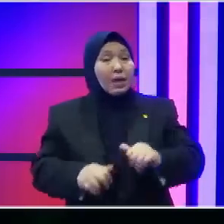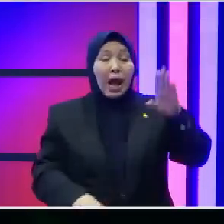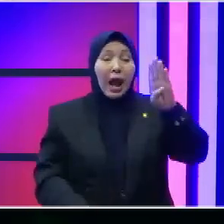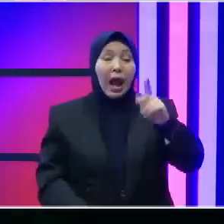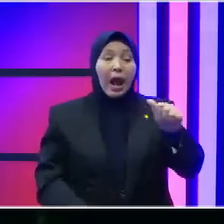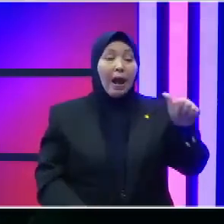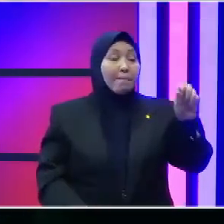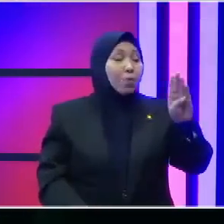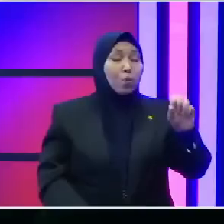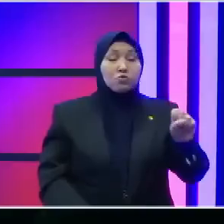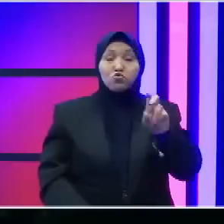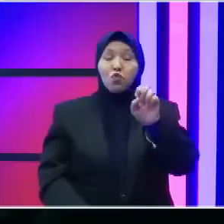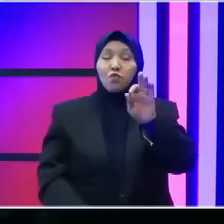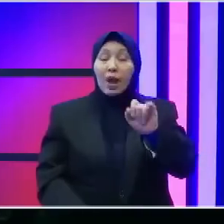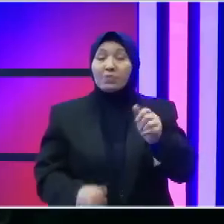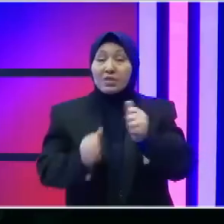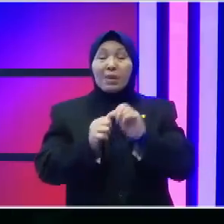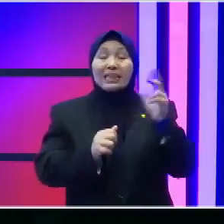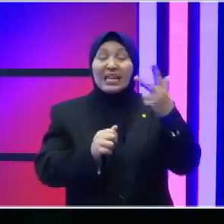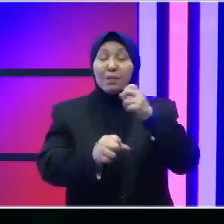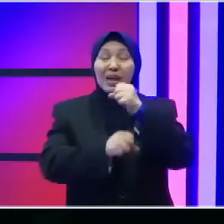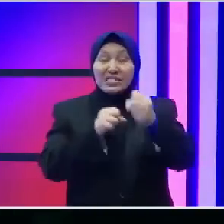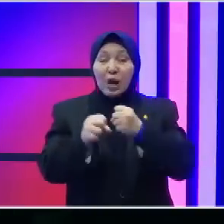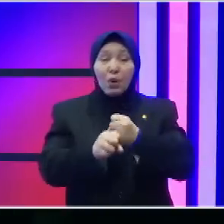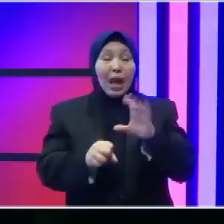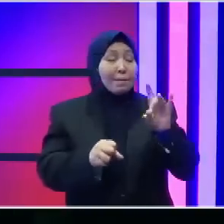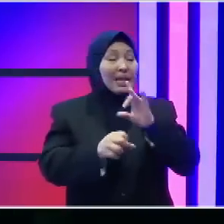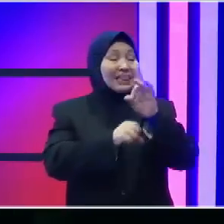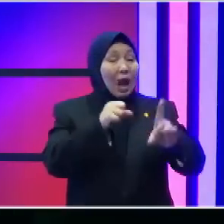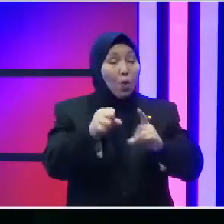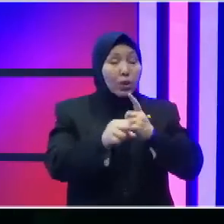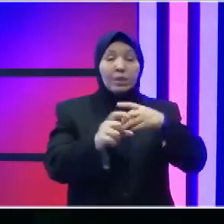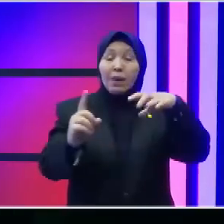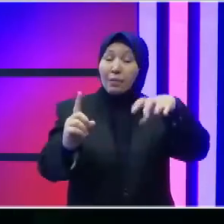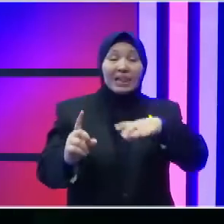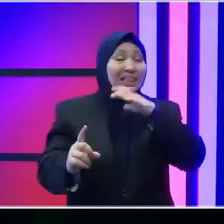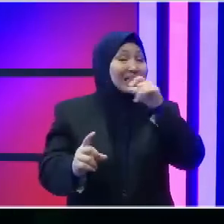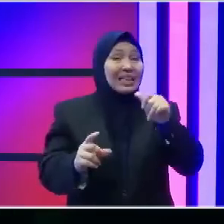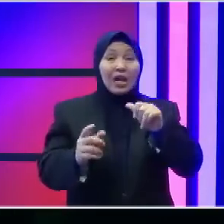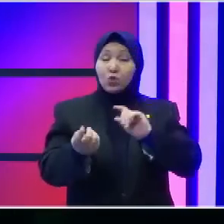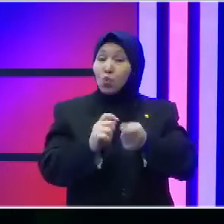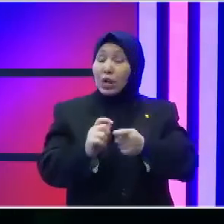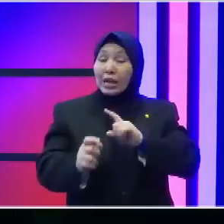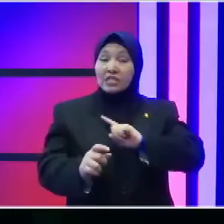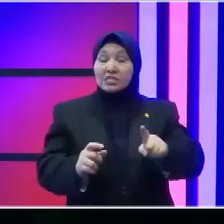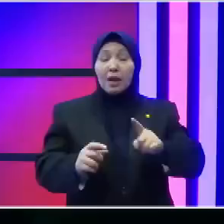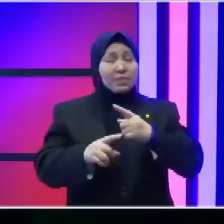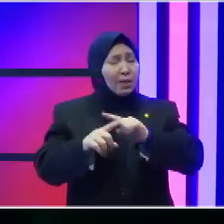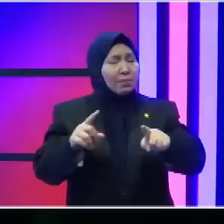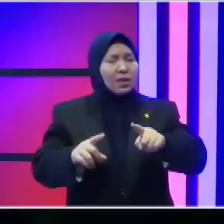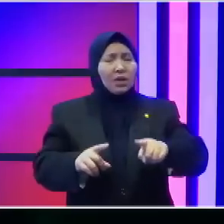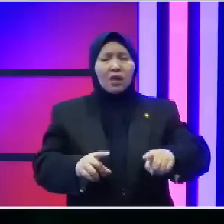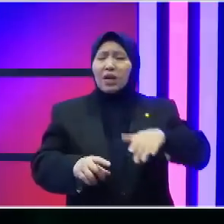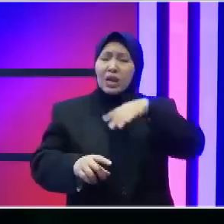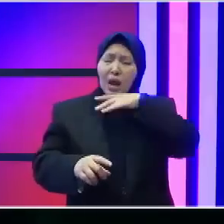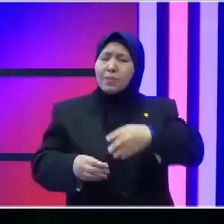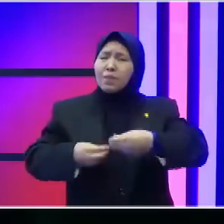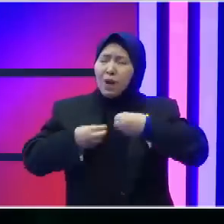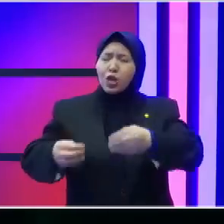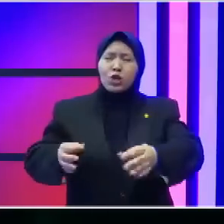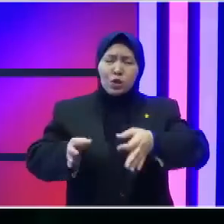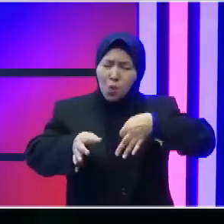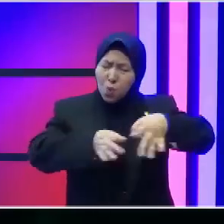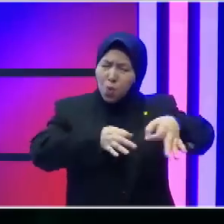selama berapa tahun? 13 tahun dekat Mekah, kemudian 8 tahun di Madinah tak masuk Islam. Tapi Nabi bagi juga tazkirah